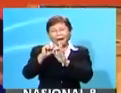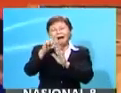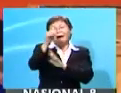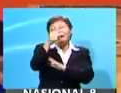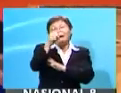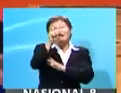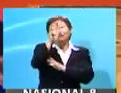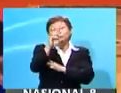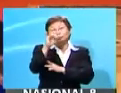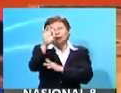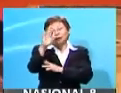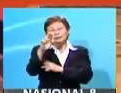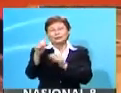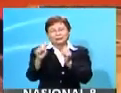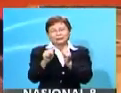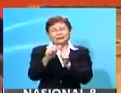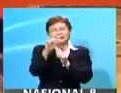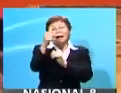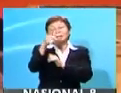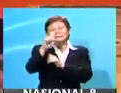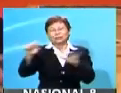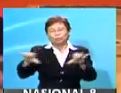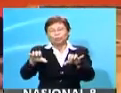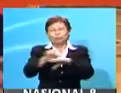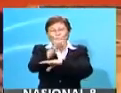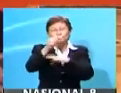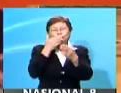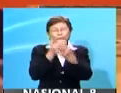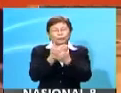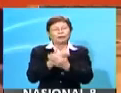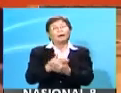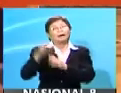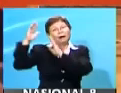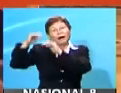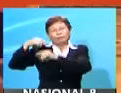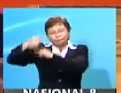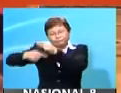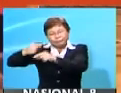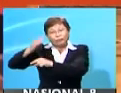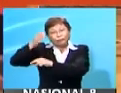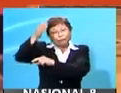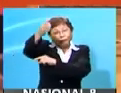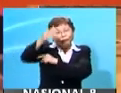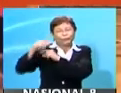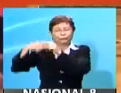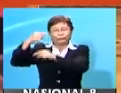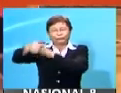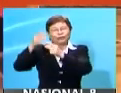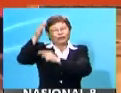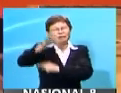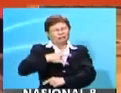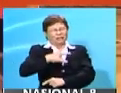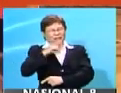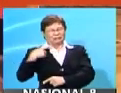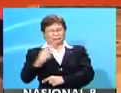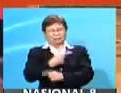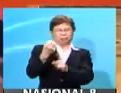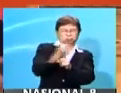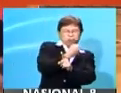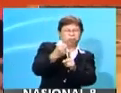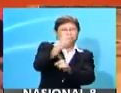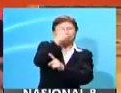development sumber asli Malaysia supaya generasi yang akan datang tidak akan merasa kita menganaya